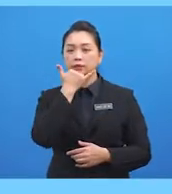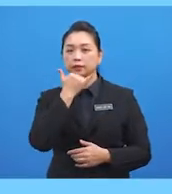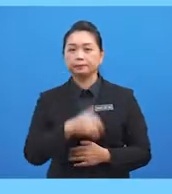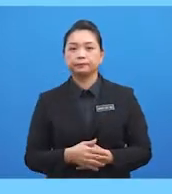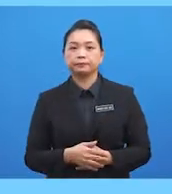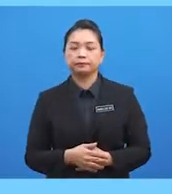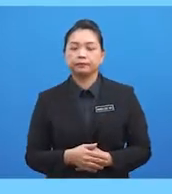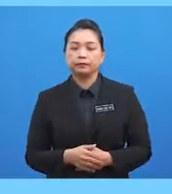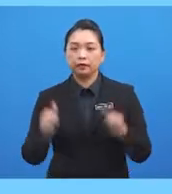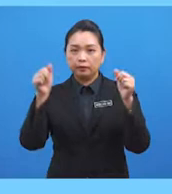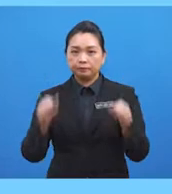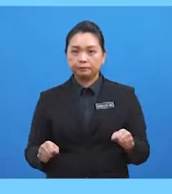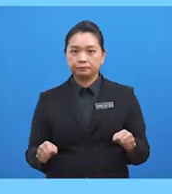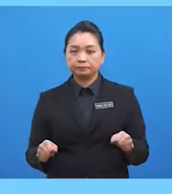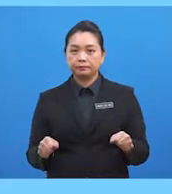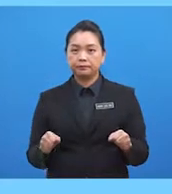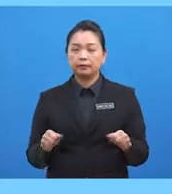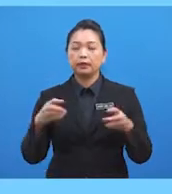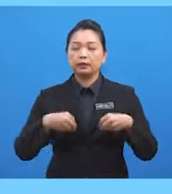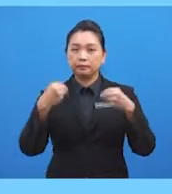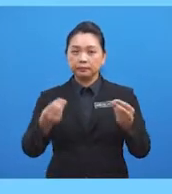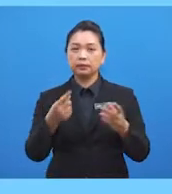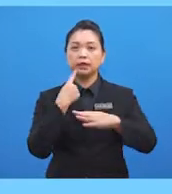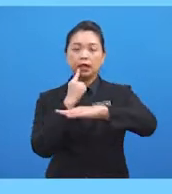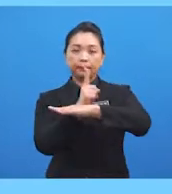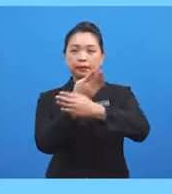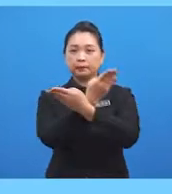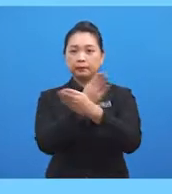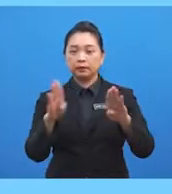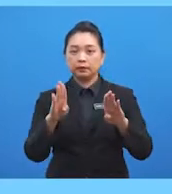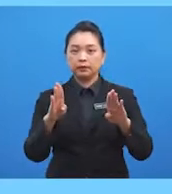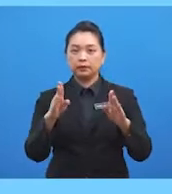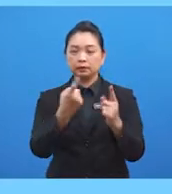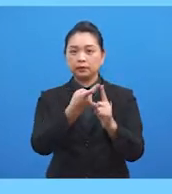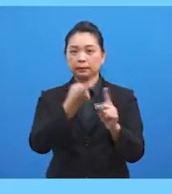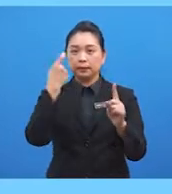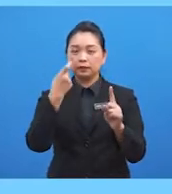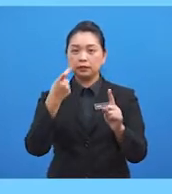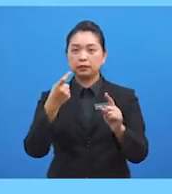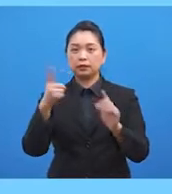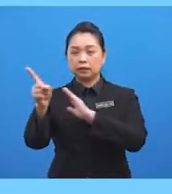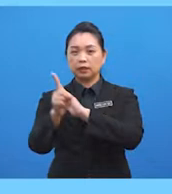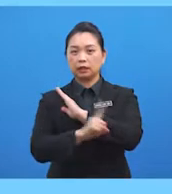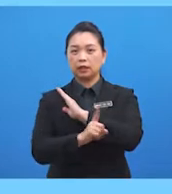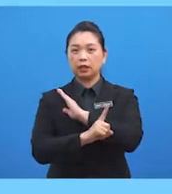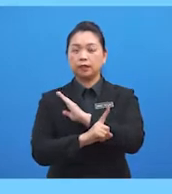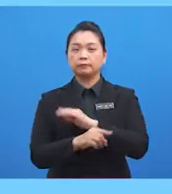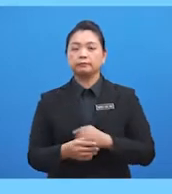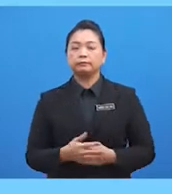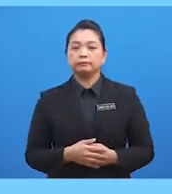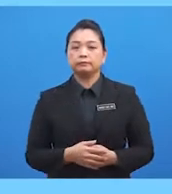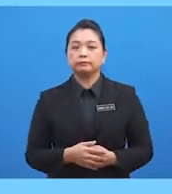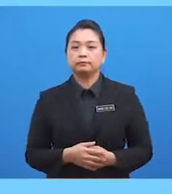badan perundangan diberi jaminan kebebasan daripada pendakwaan jenayah, tindakan sivil